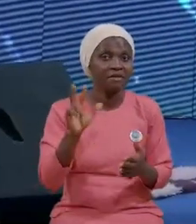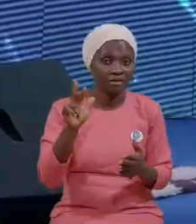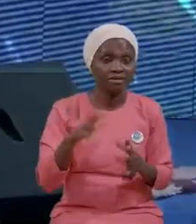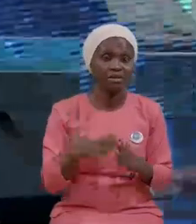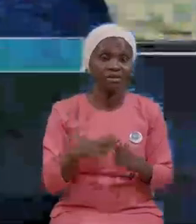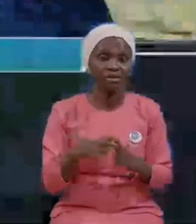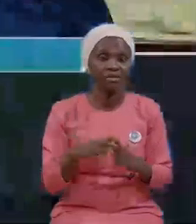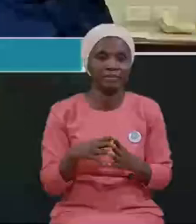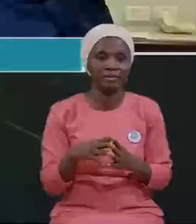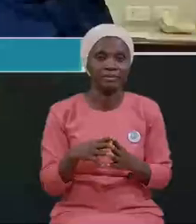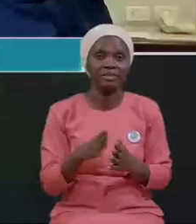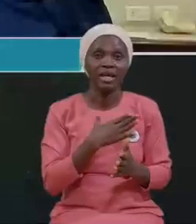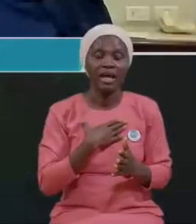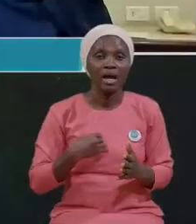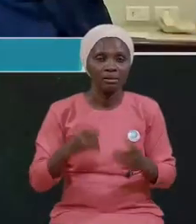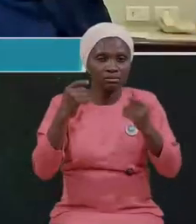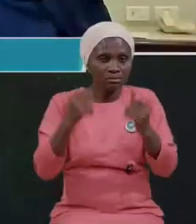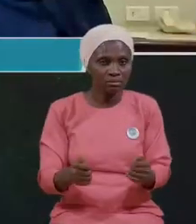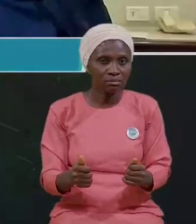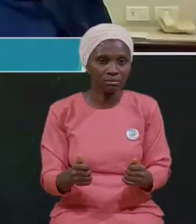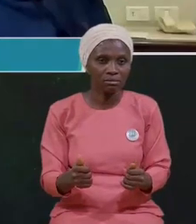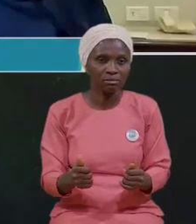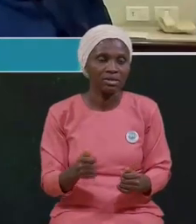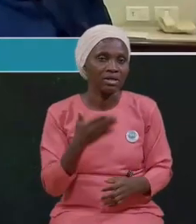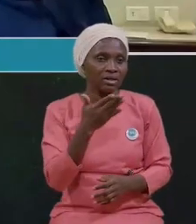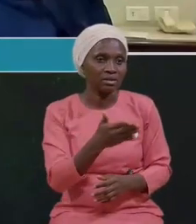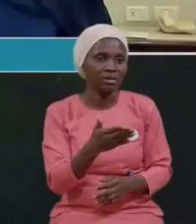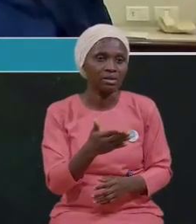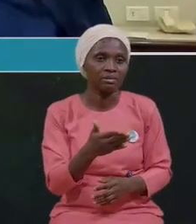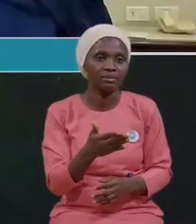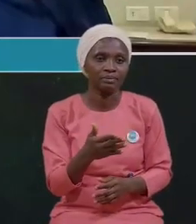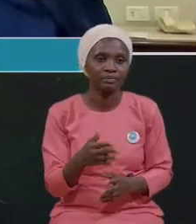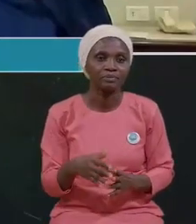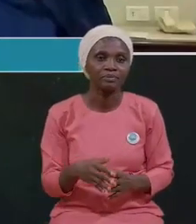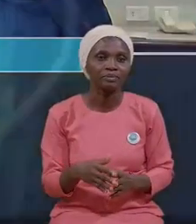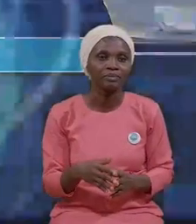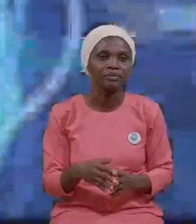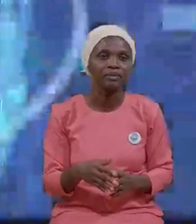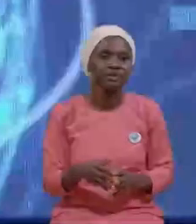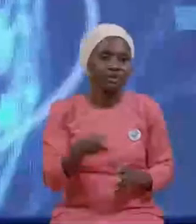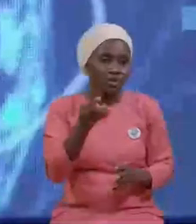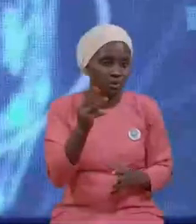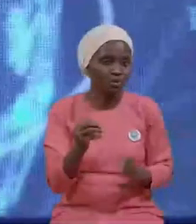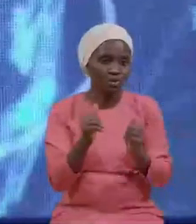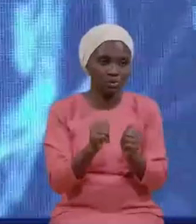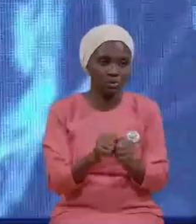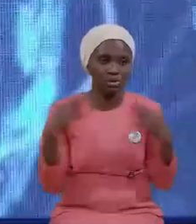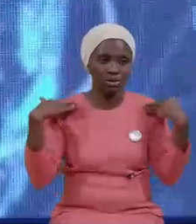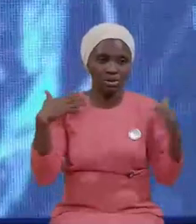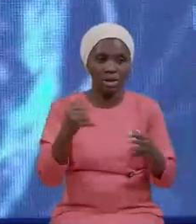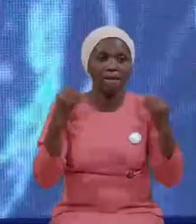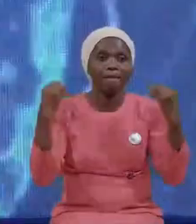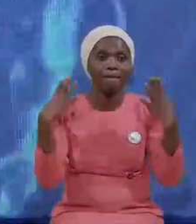13. Et soudain, il se joignit à l'ange une multitude de l'armée céleste,